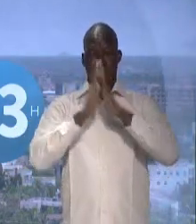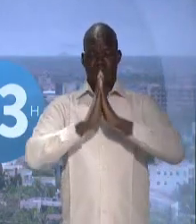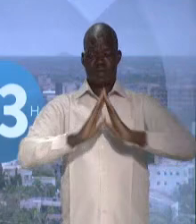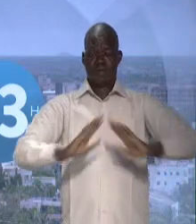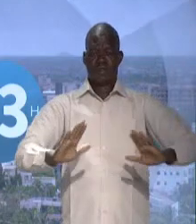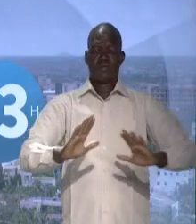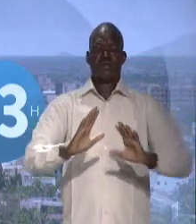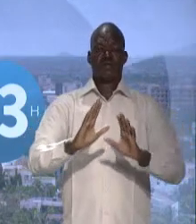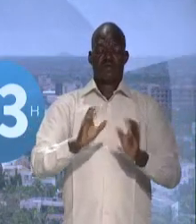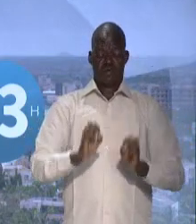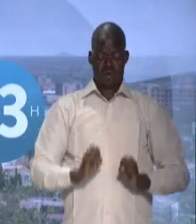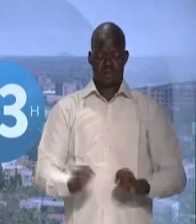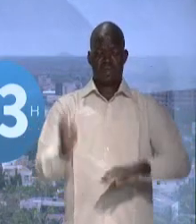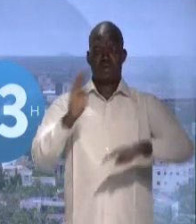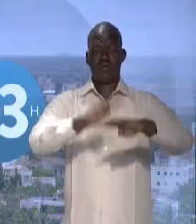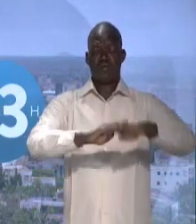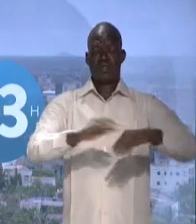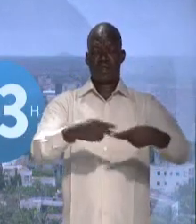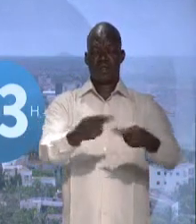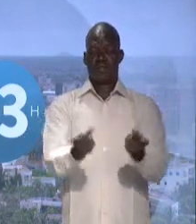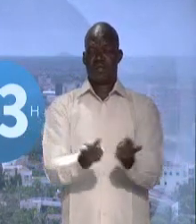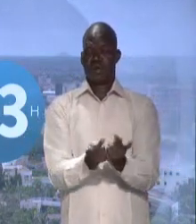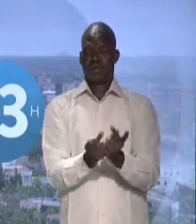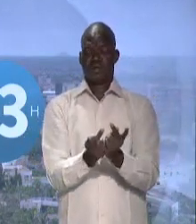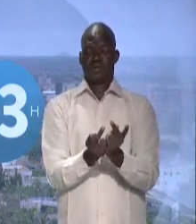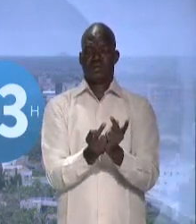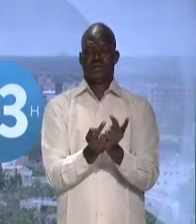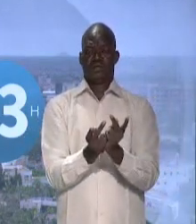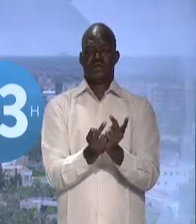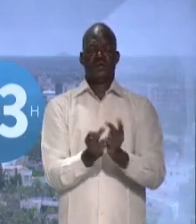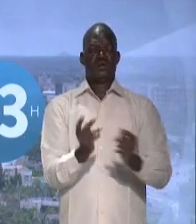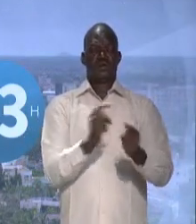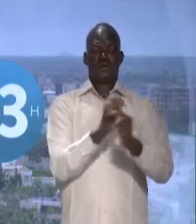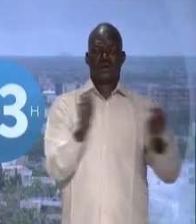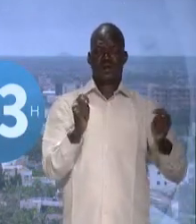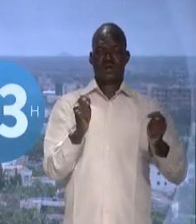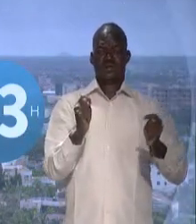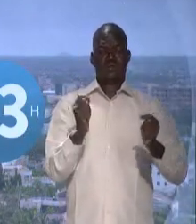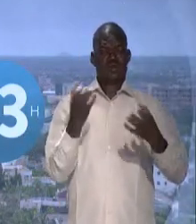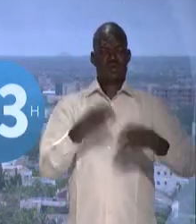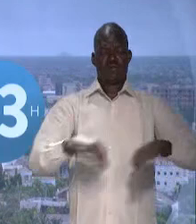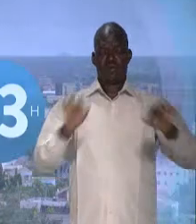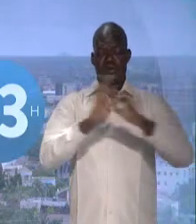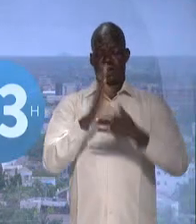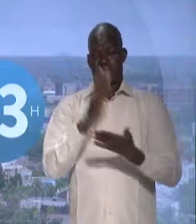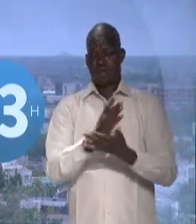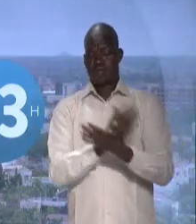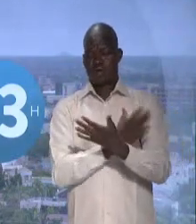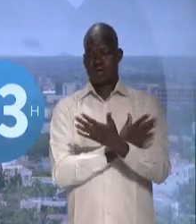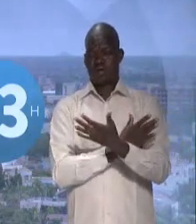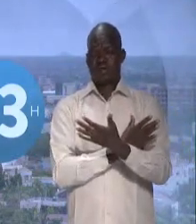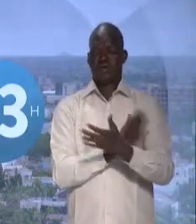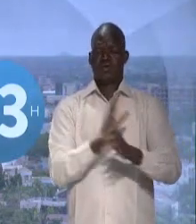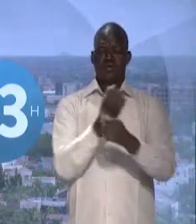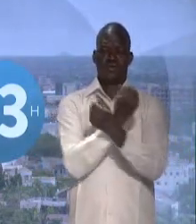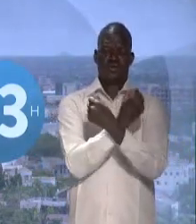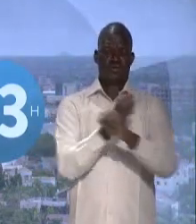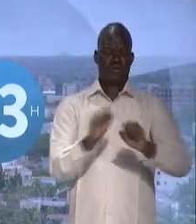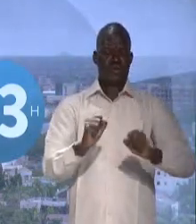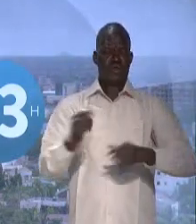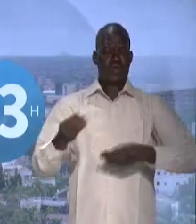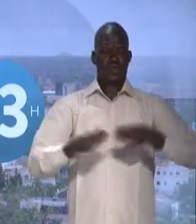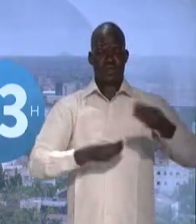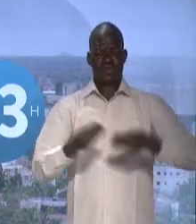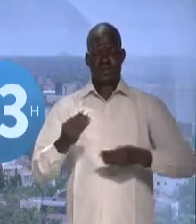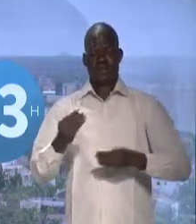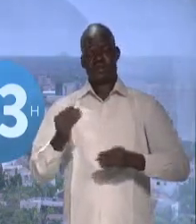à mettre en œuvre dans de très grande échelle et améliorer et sauver et changer